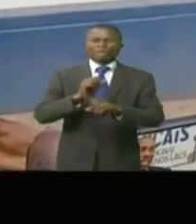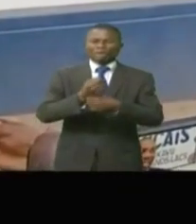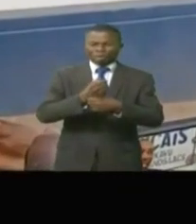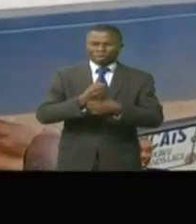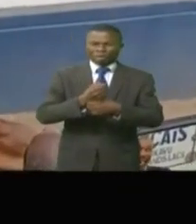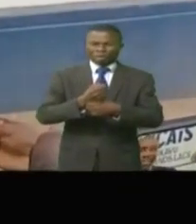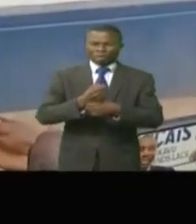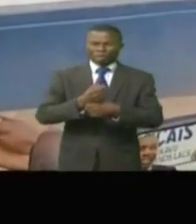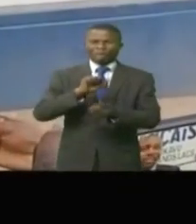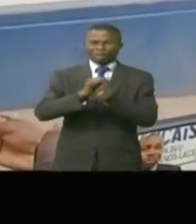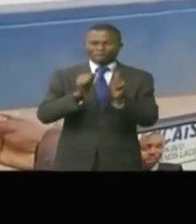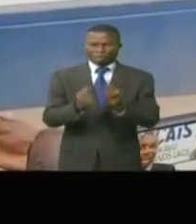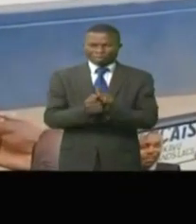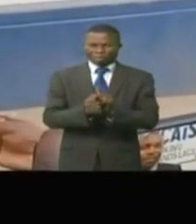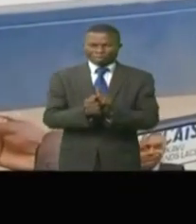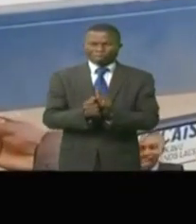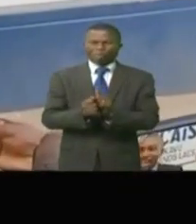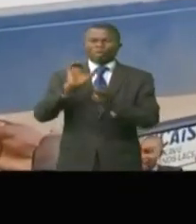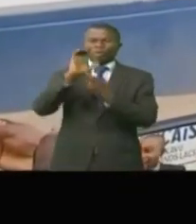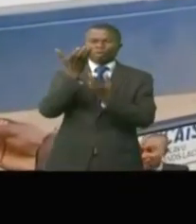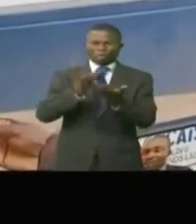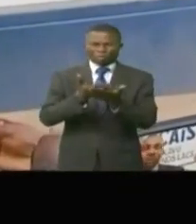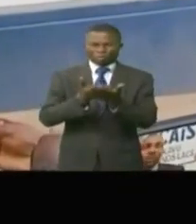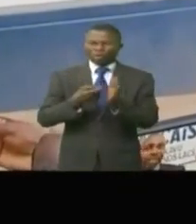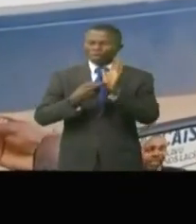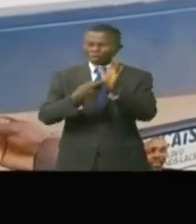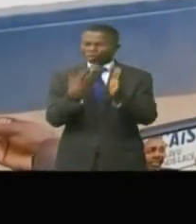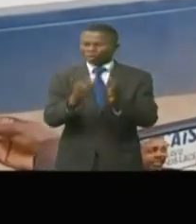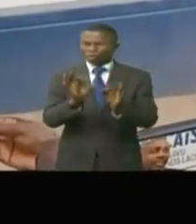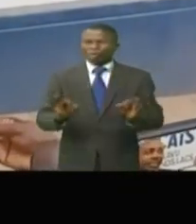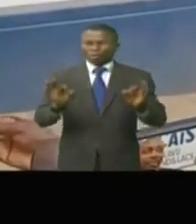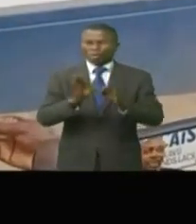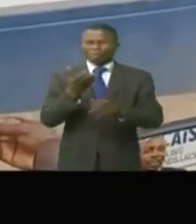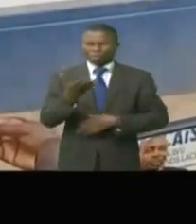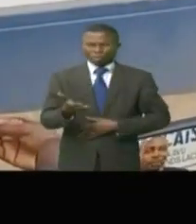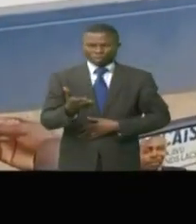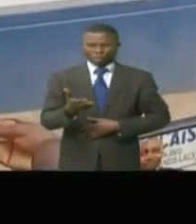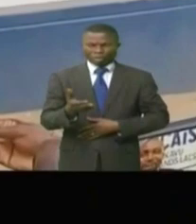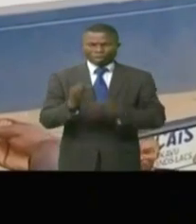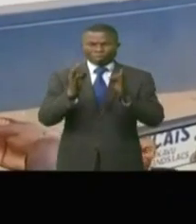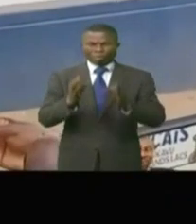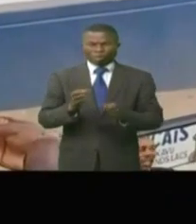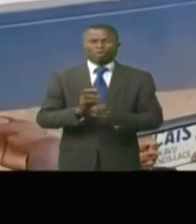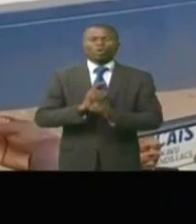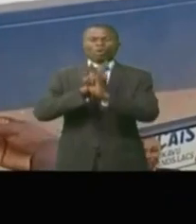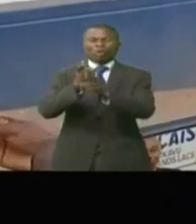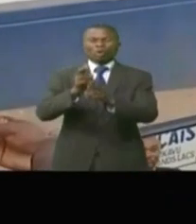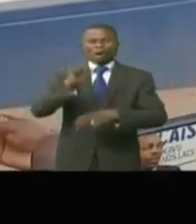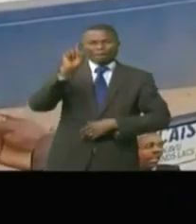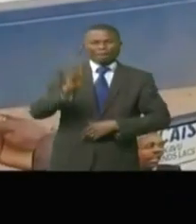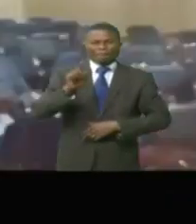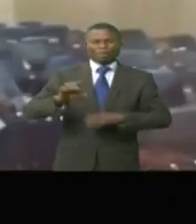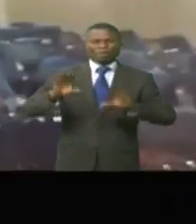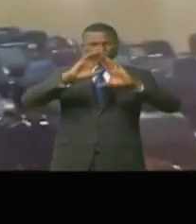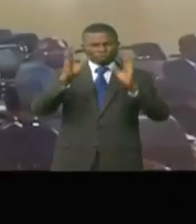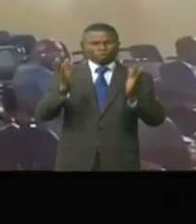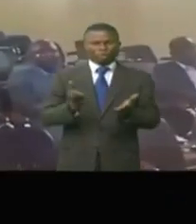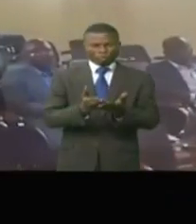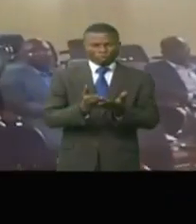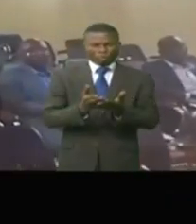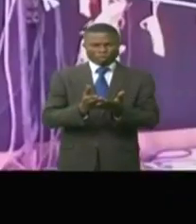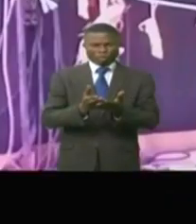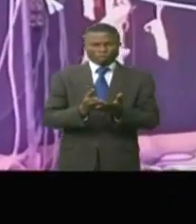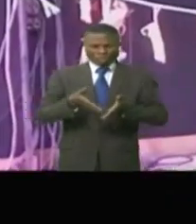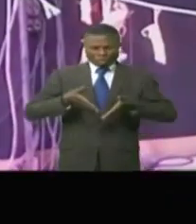lui? Il doit incarner quelque chose de son ancêtre. Voilà. Pour répondre aux besoins de sa communauté. Né